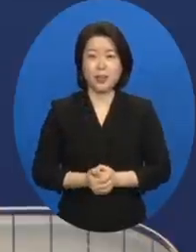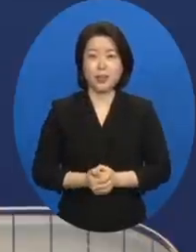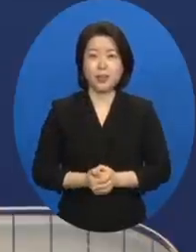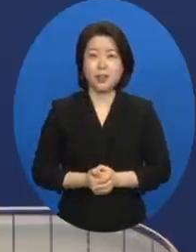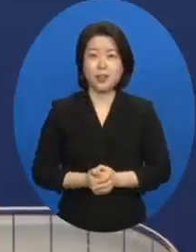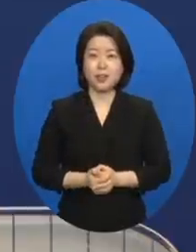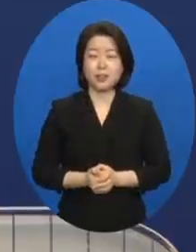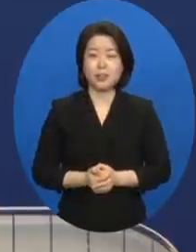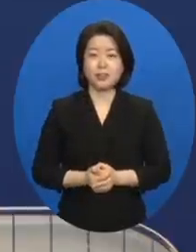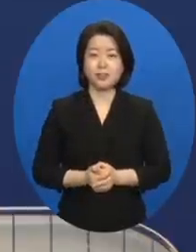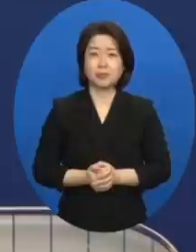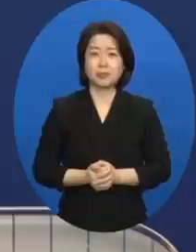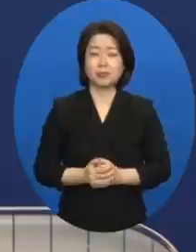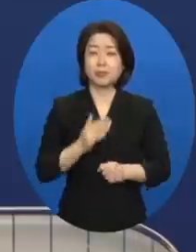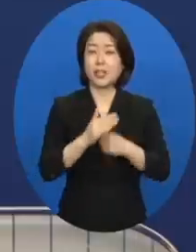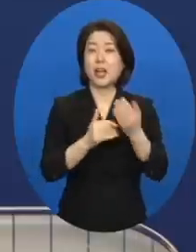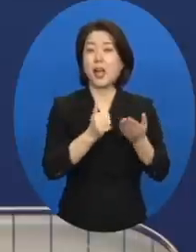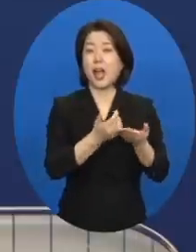사역이